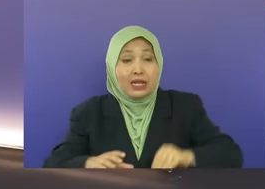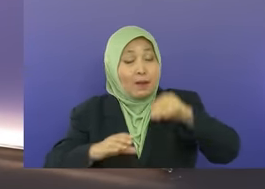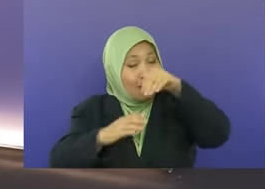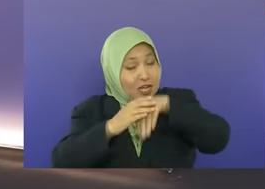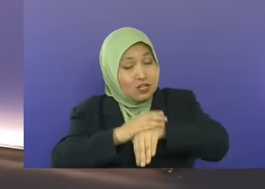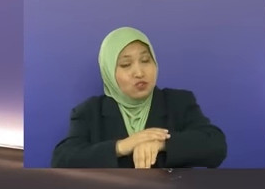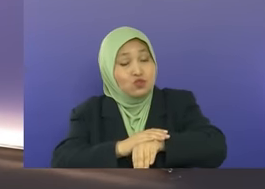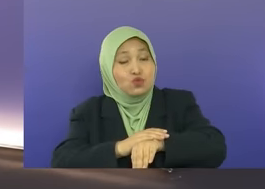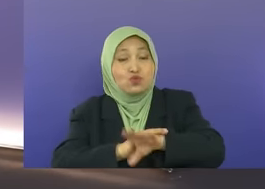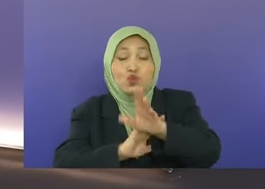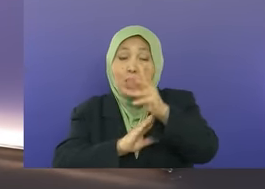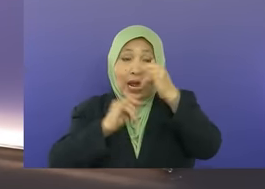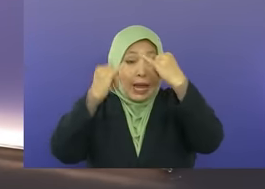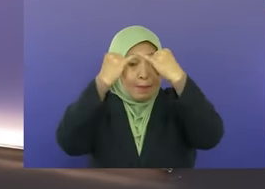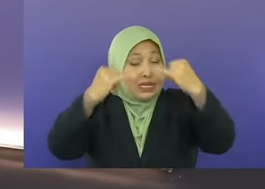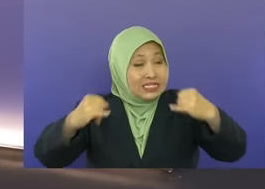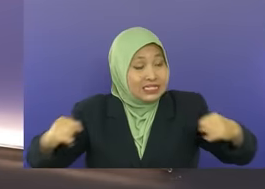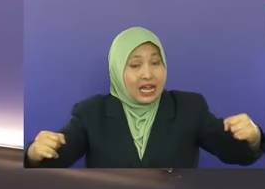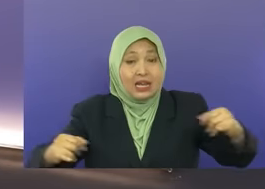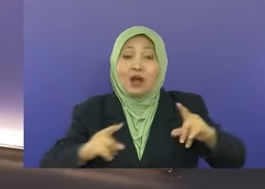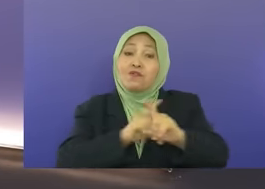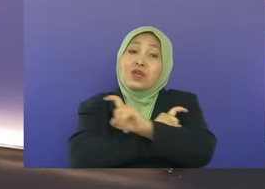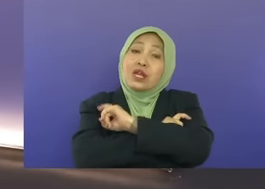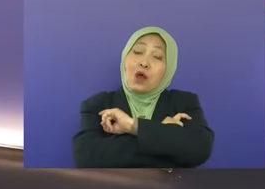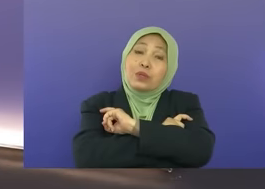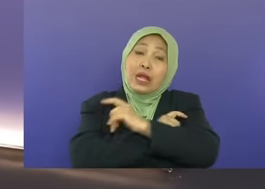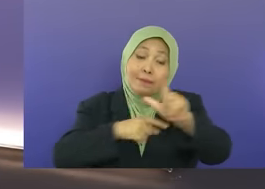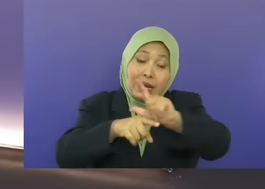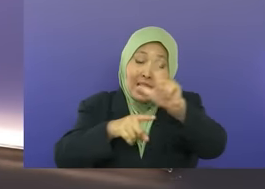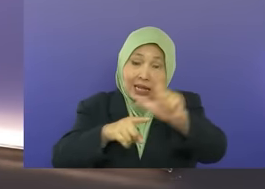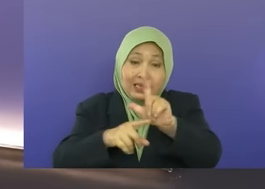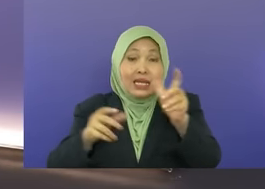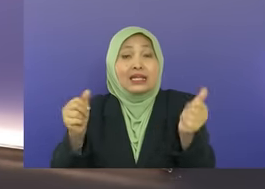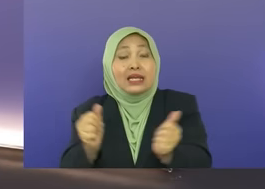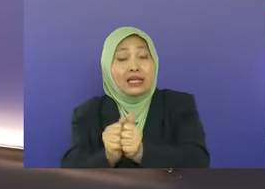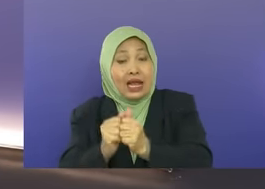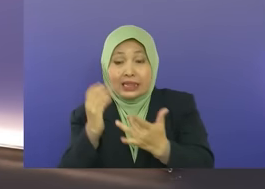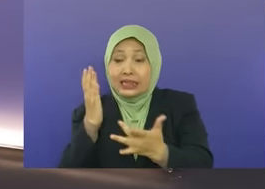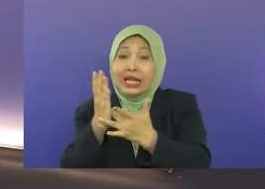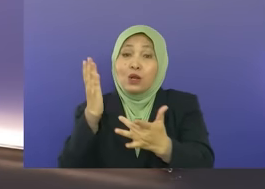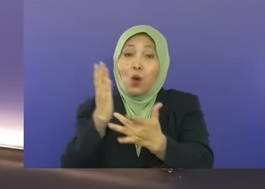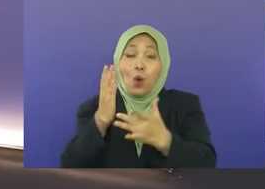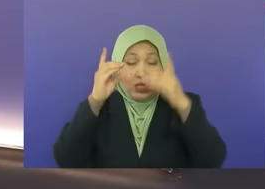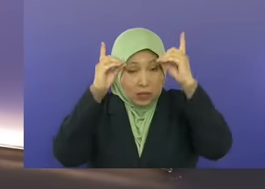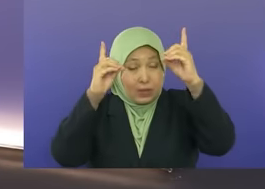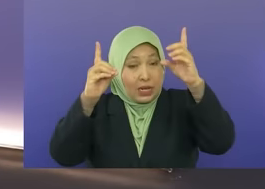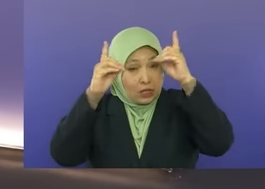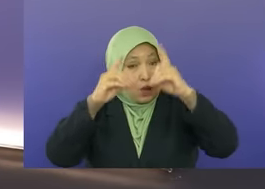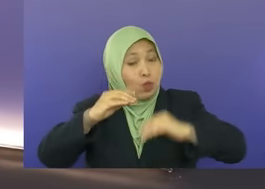ke Istana Firaun Firaun yang melatih Nabi Musa dengan teknologi pendidikan